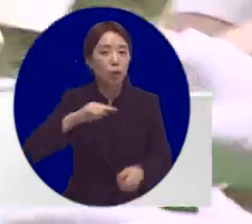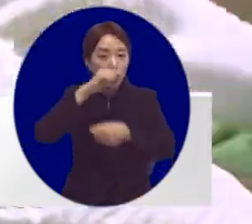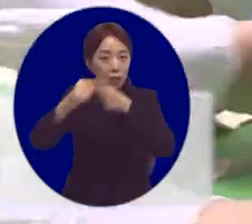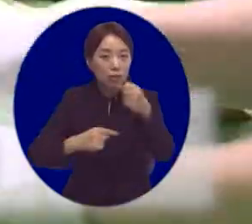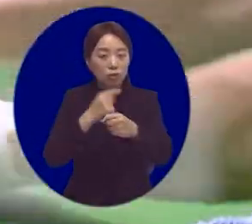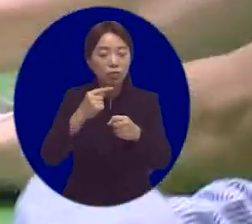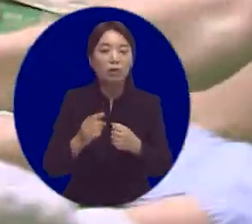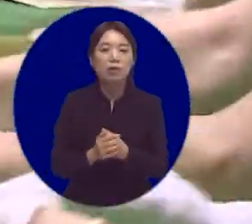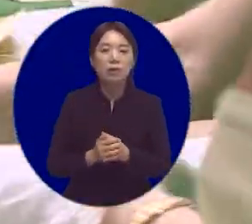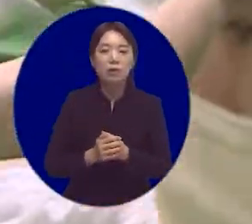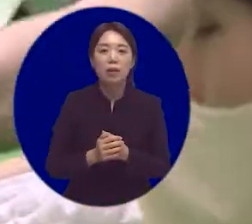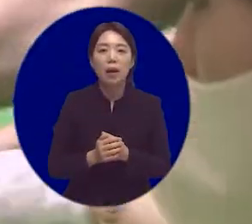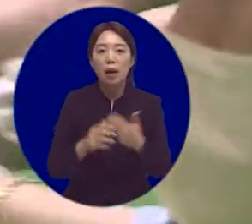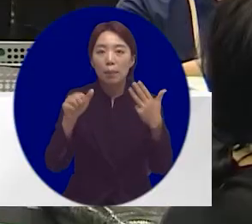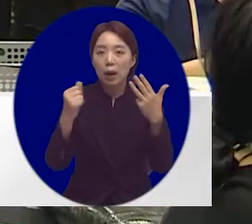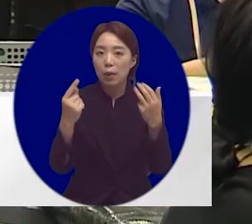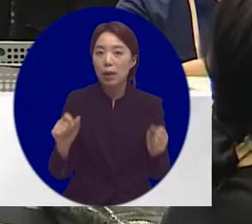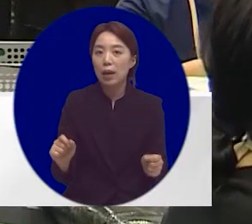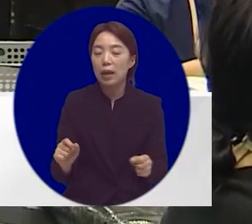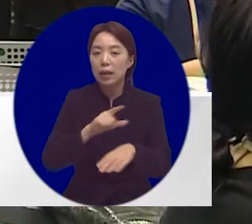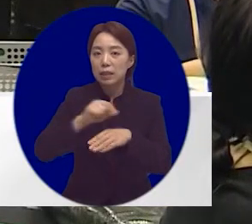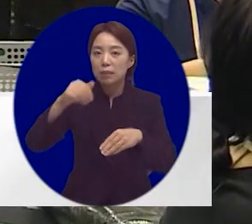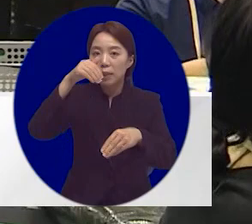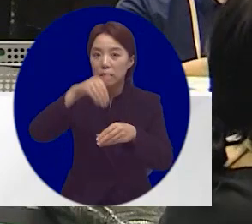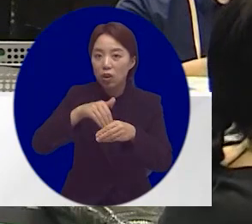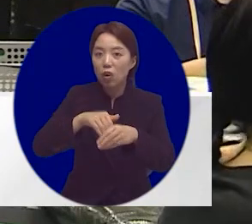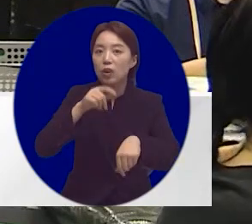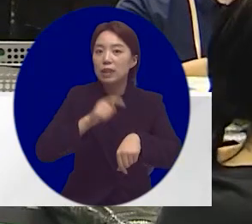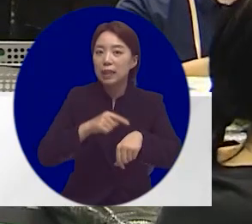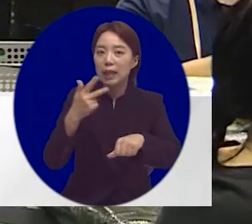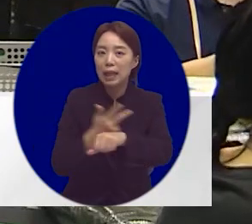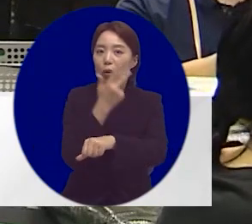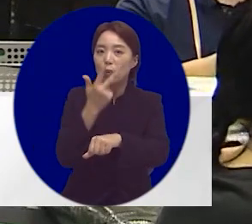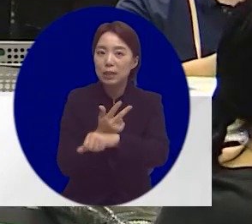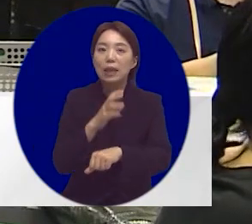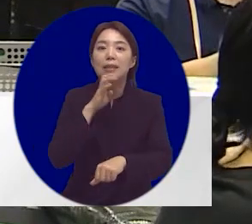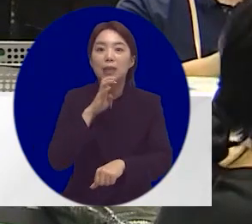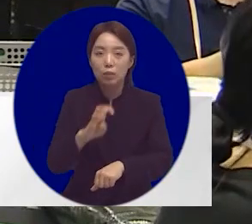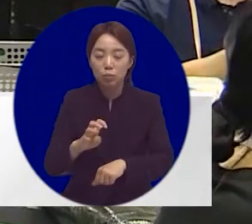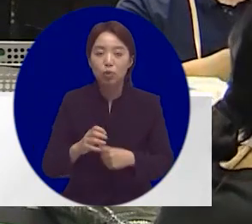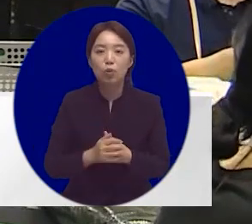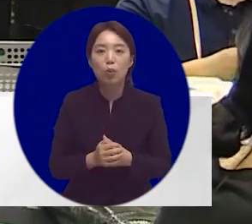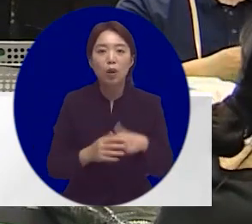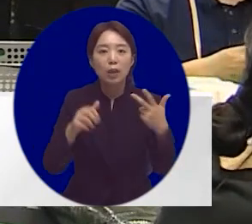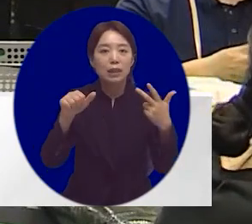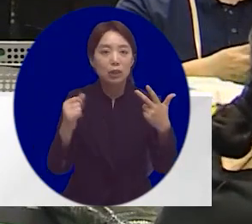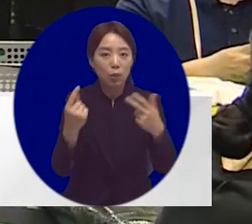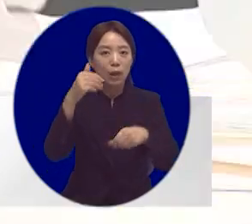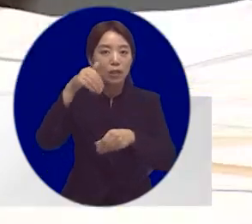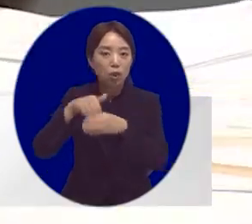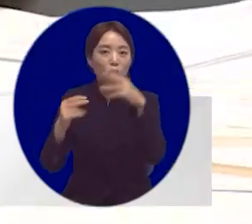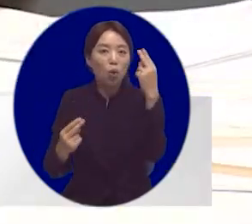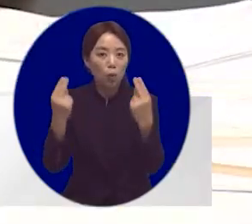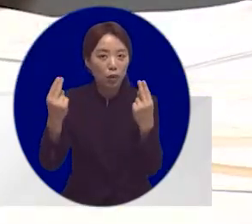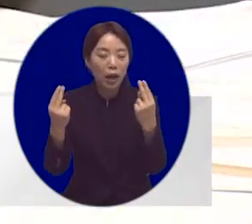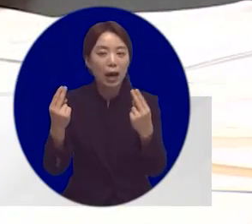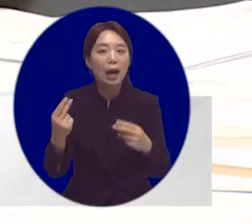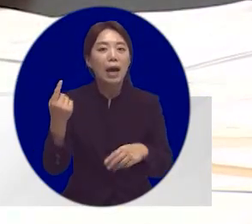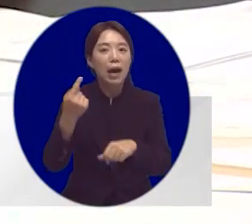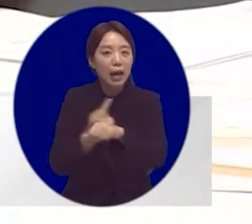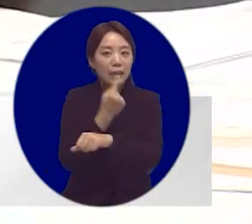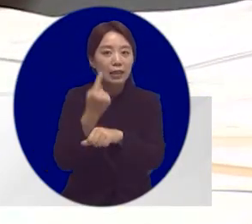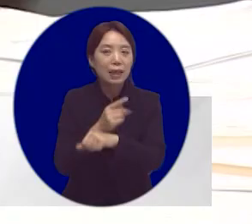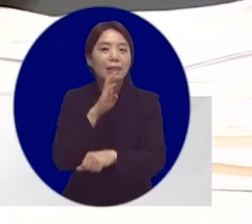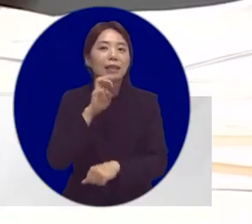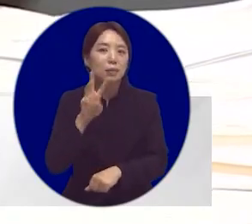한 바퀴 규모입니다. 제8회 지방선거의 평균 개표 시간은 7시간 40분으로 제7회